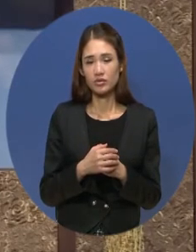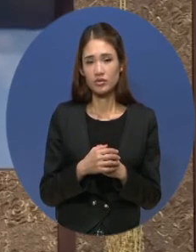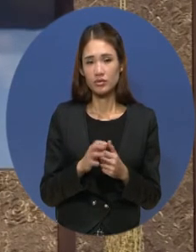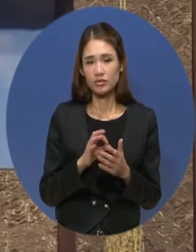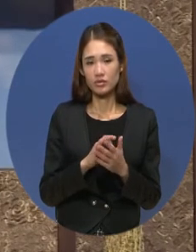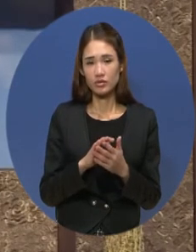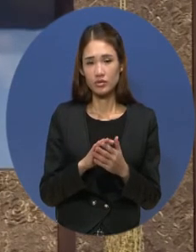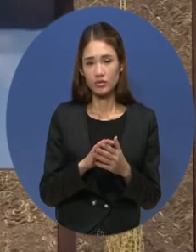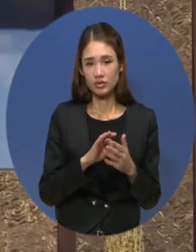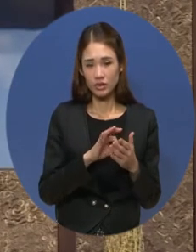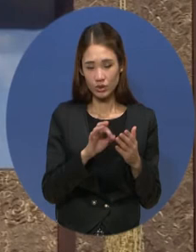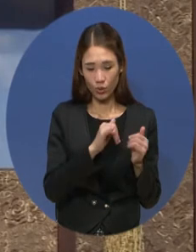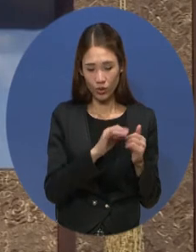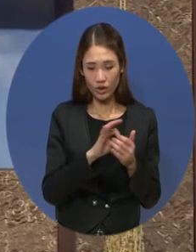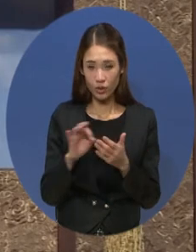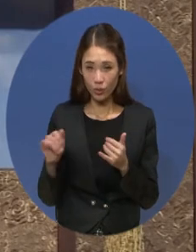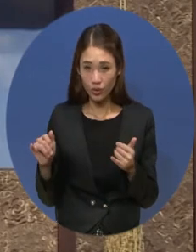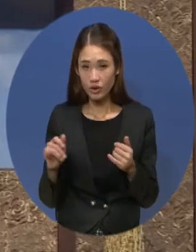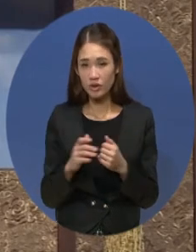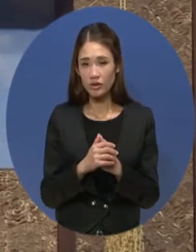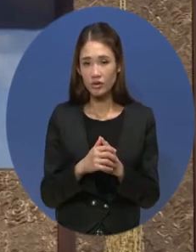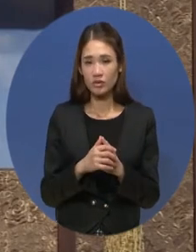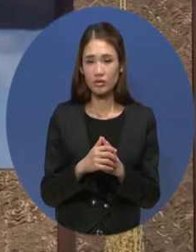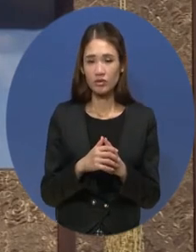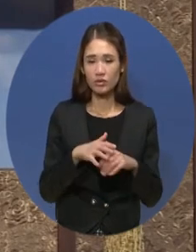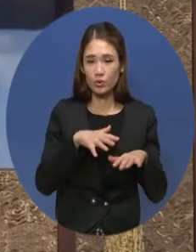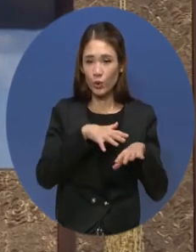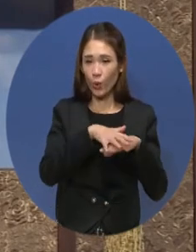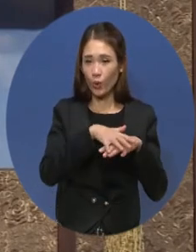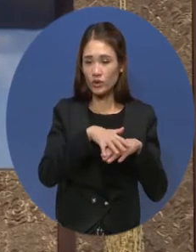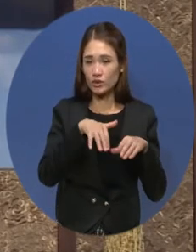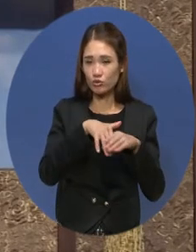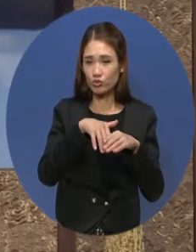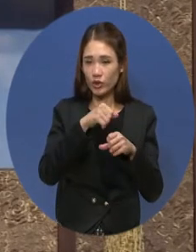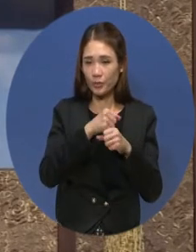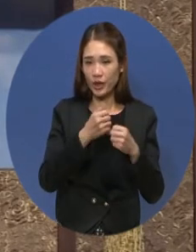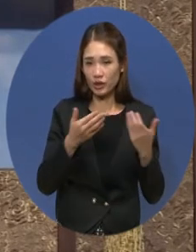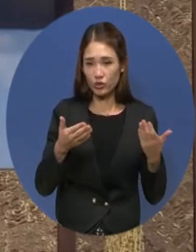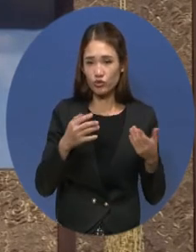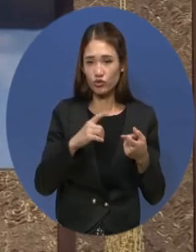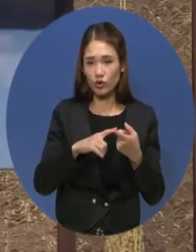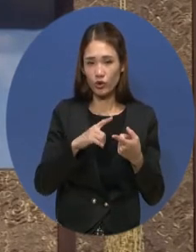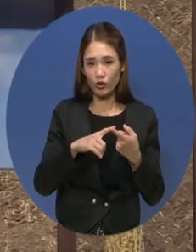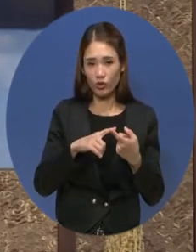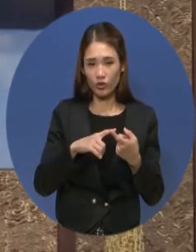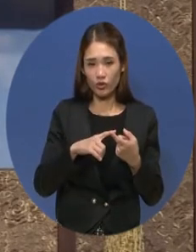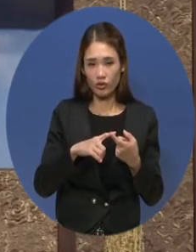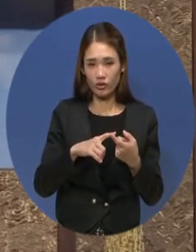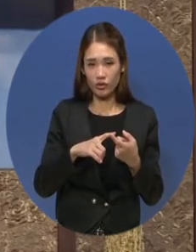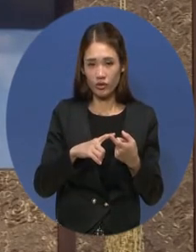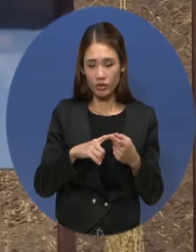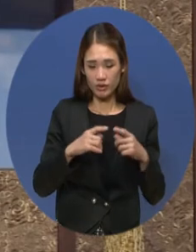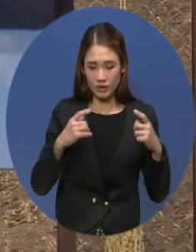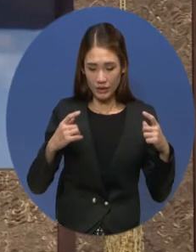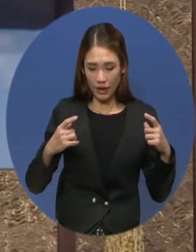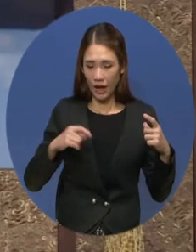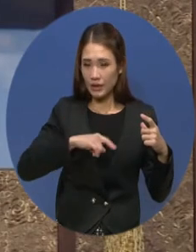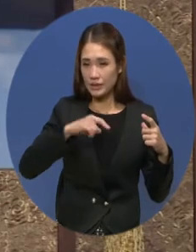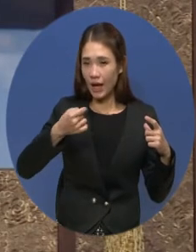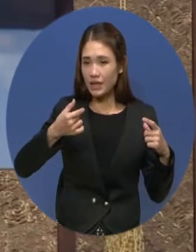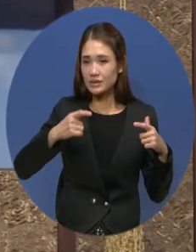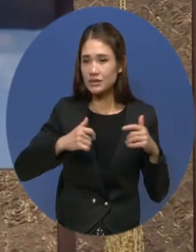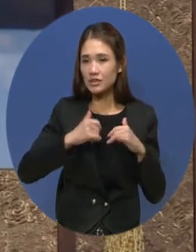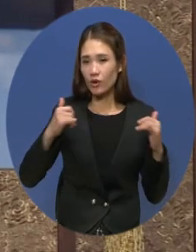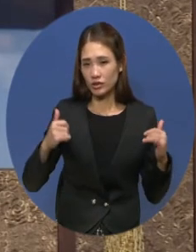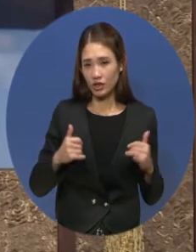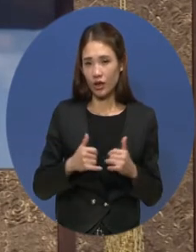이유인가 이용 어떻게함 조직 문화를 만들 것이냐 4 2 평생 교육 센터 드 아 나의 작은 지역사회 거든요 2